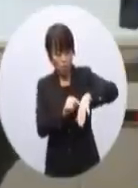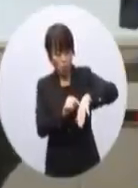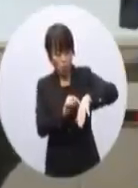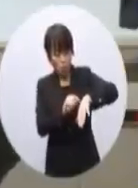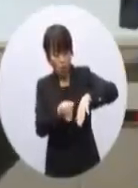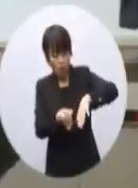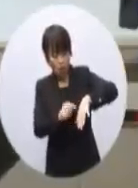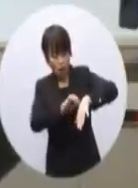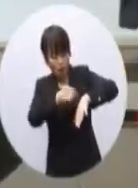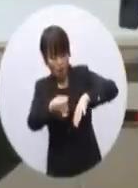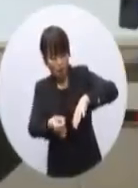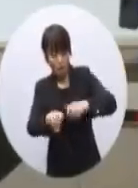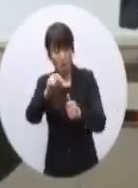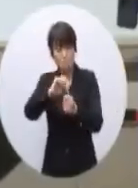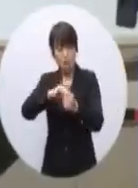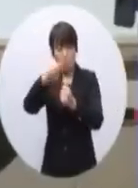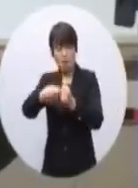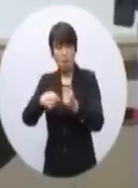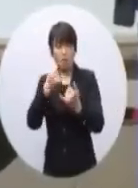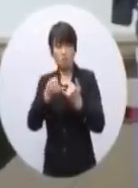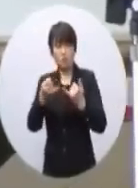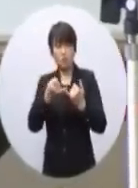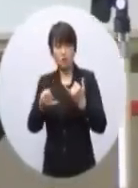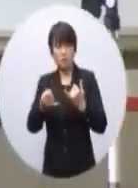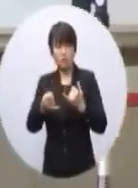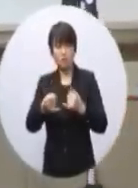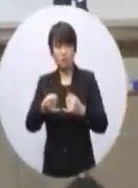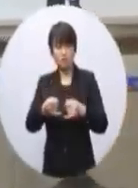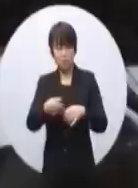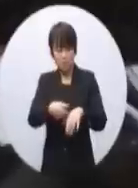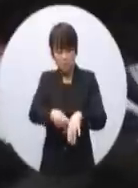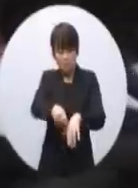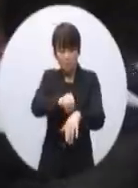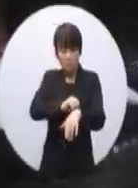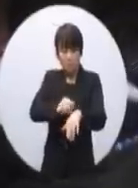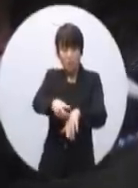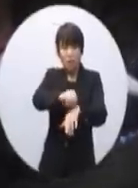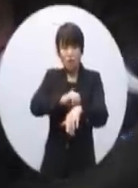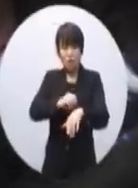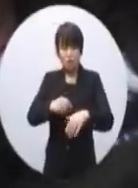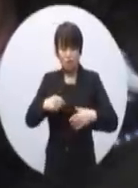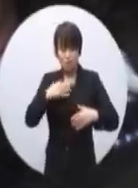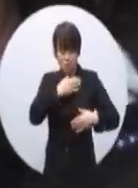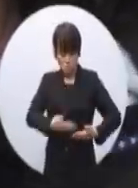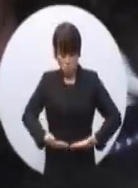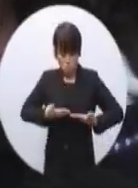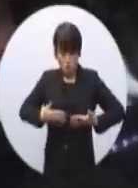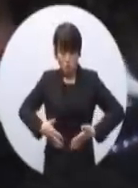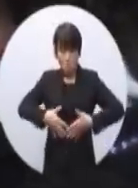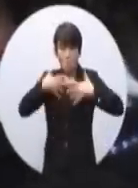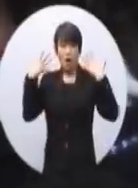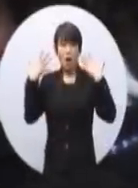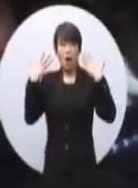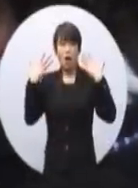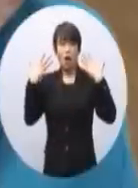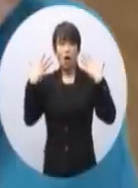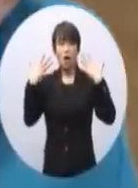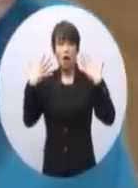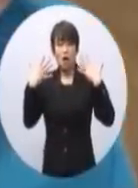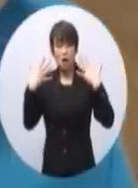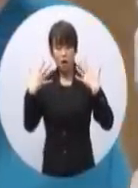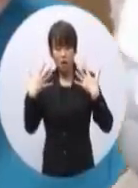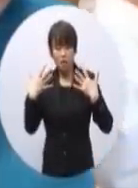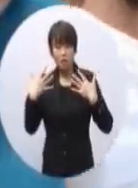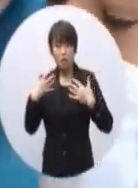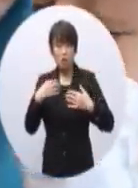がバナナの皮むいたみたいにこうめくれて、で上半身はみんな裸